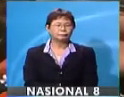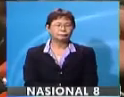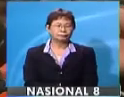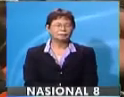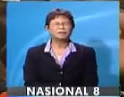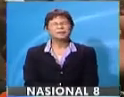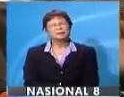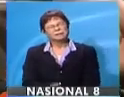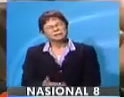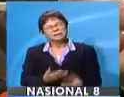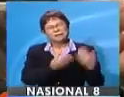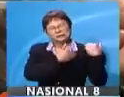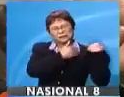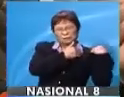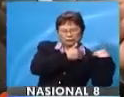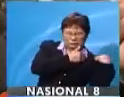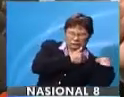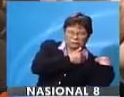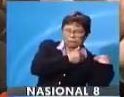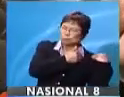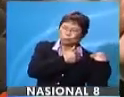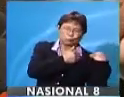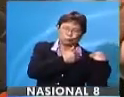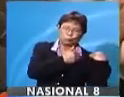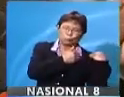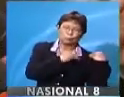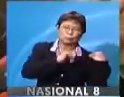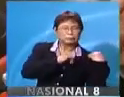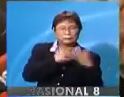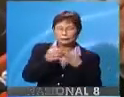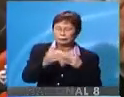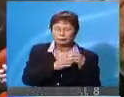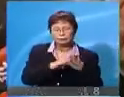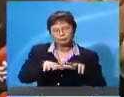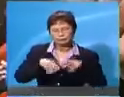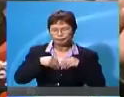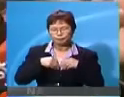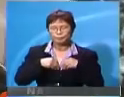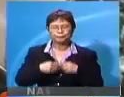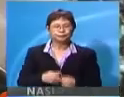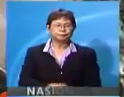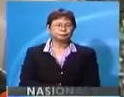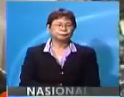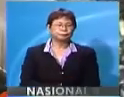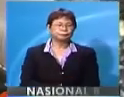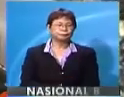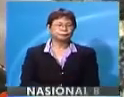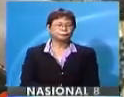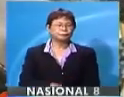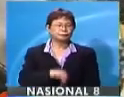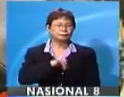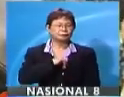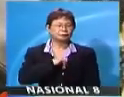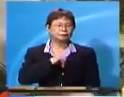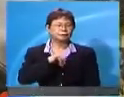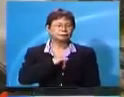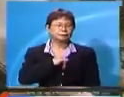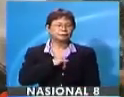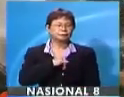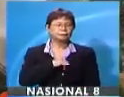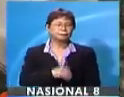begitu berat sekali, saya tahu tanggungjawab ini, tapi akan saya cuba pikul bersama. Saya akan memberi